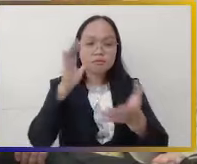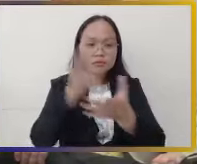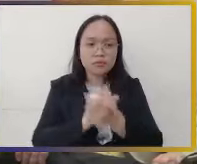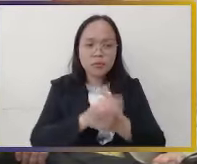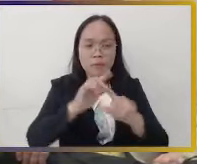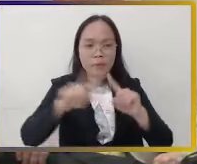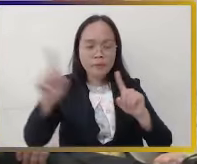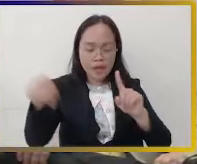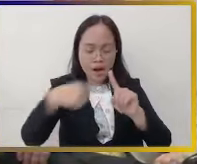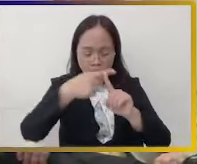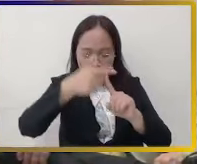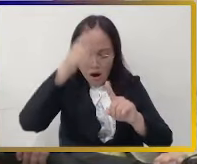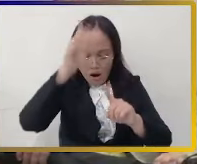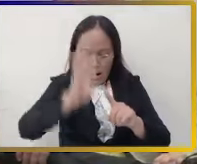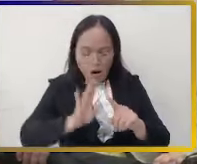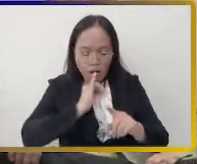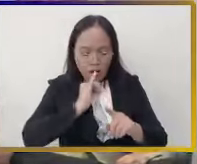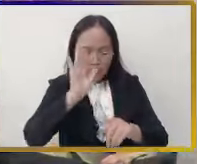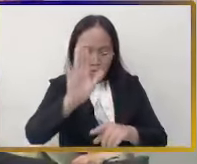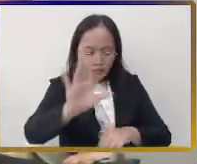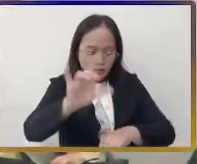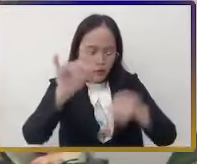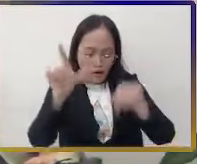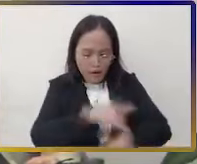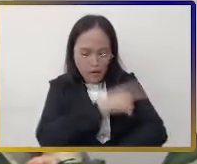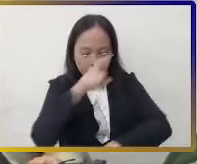Diyos, yung tagal na mayroong kang asawa.